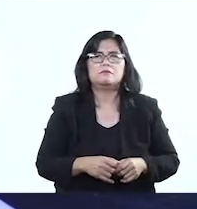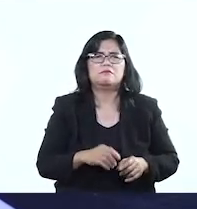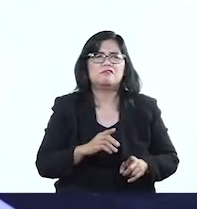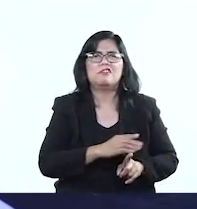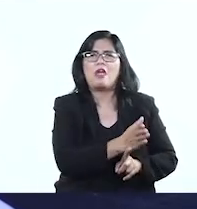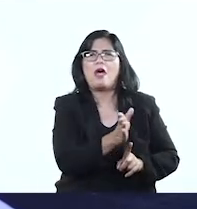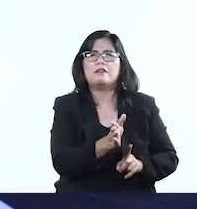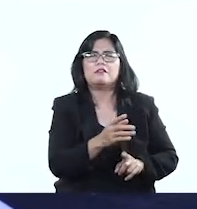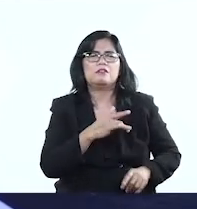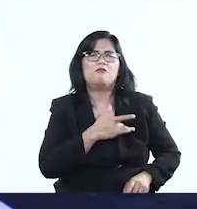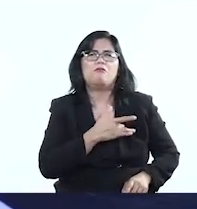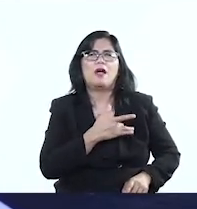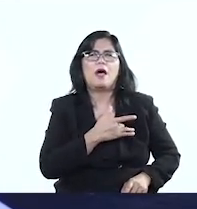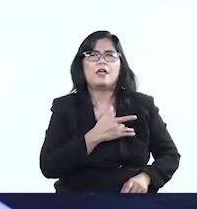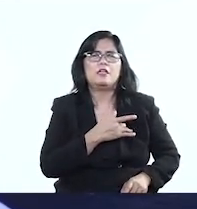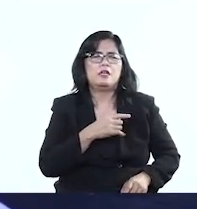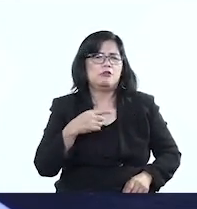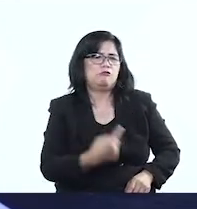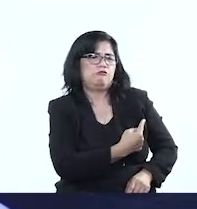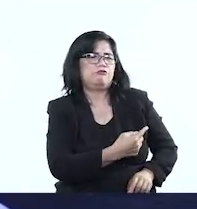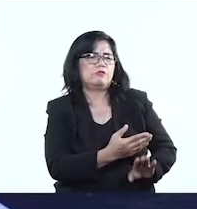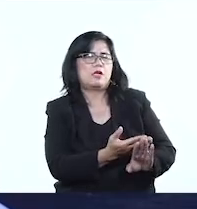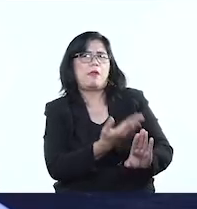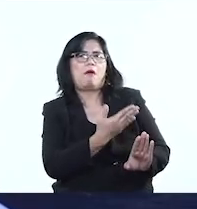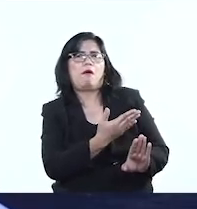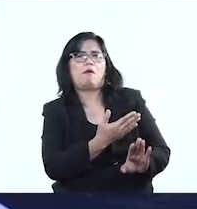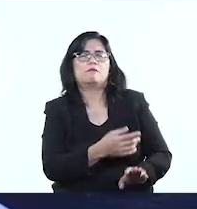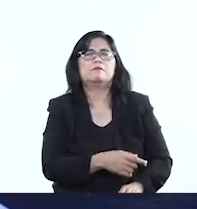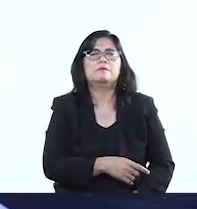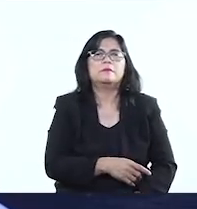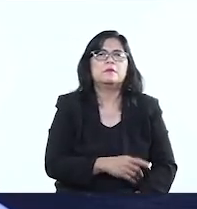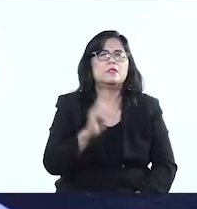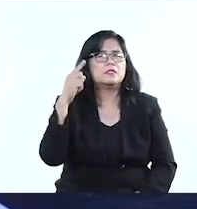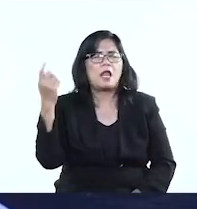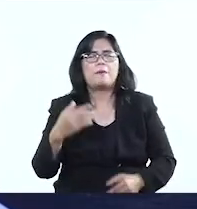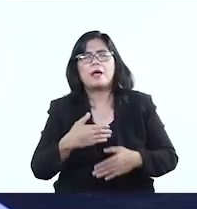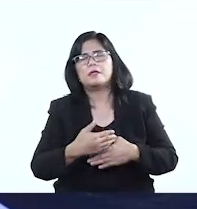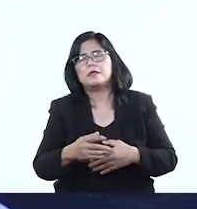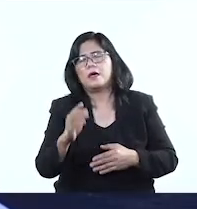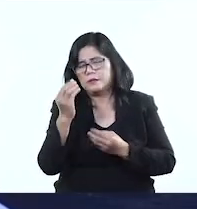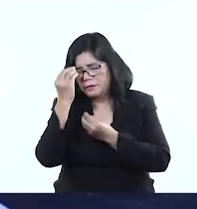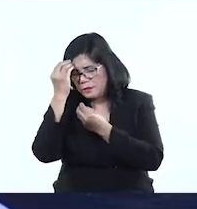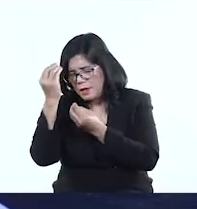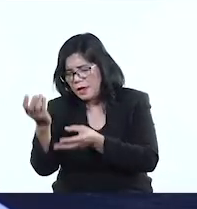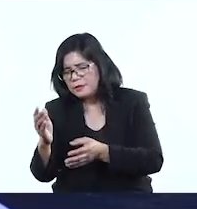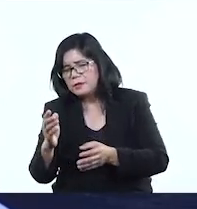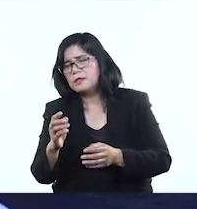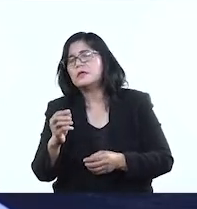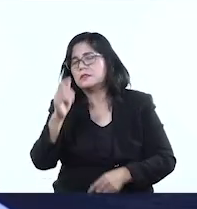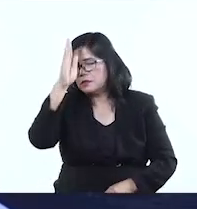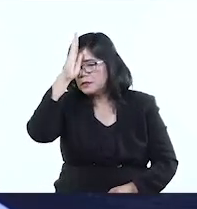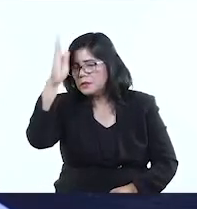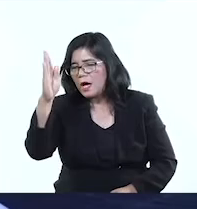kita bisa saya dilukai kita bisa ditusuk dari belakang Hai Tapi selama kita taat dan setia Hai